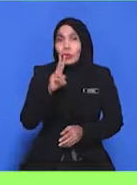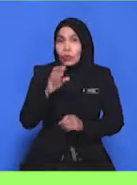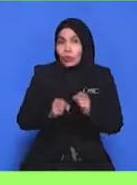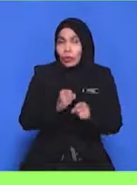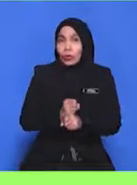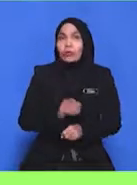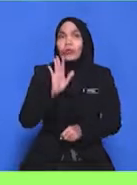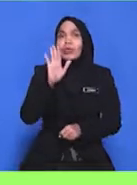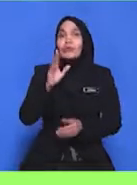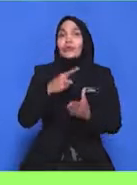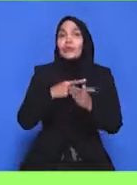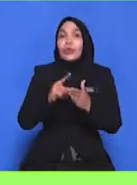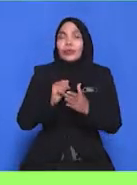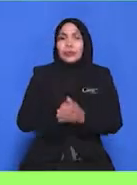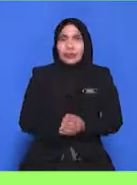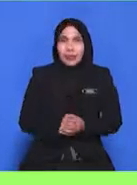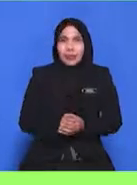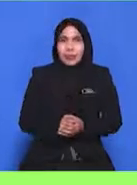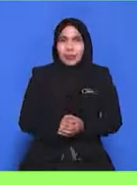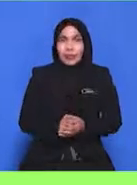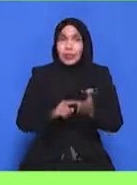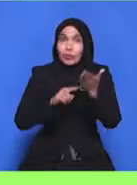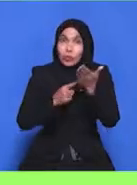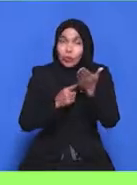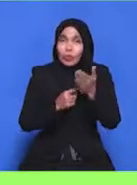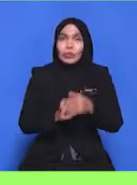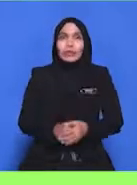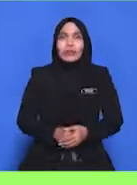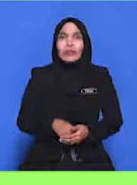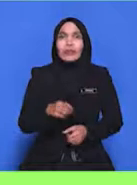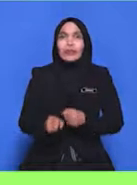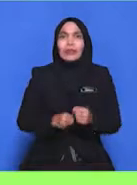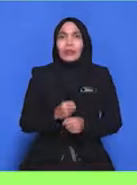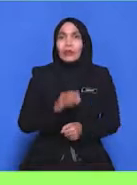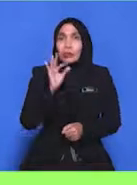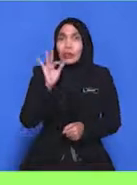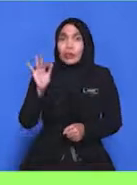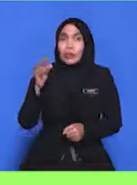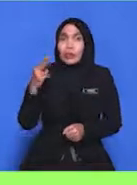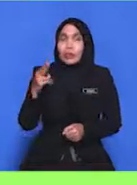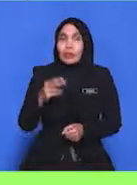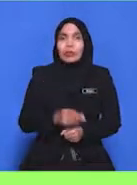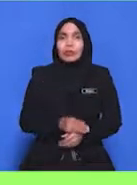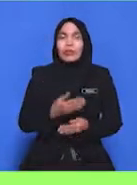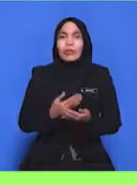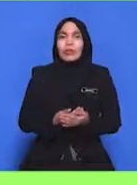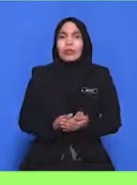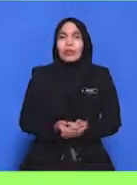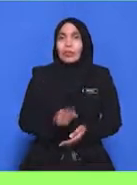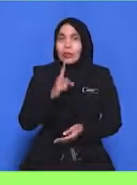tahun 5 bulan, iaitu bermula daripada tahun 99 Hijrah hingga